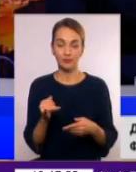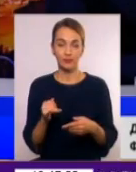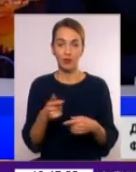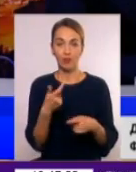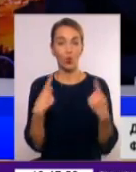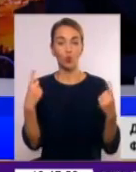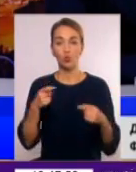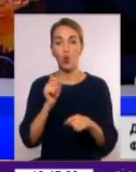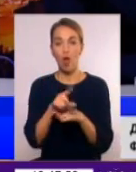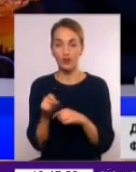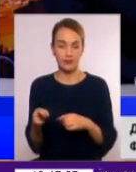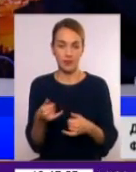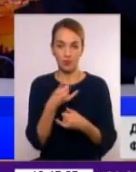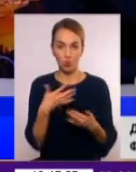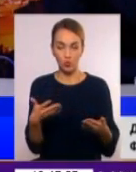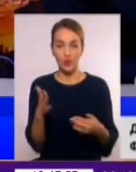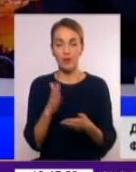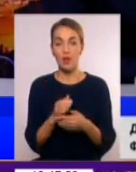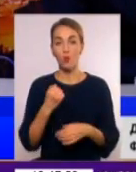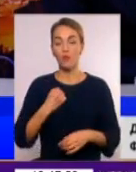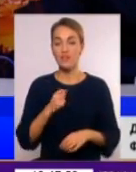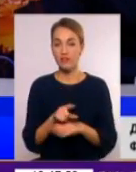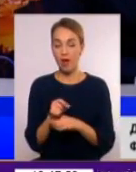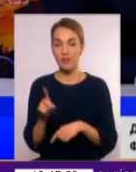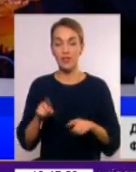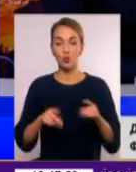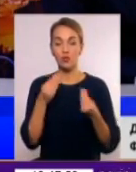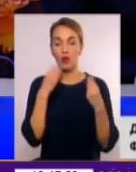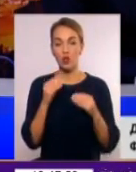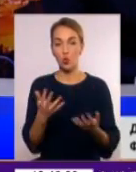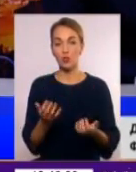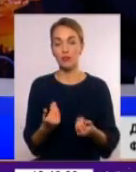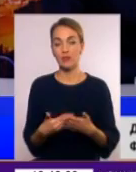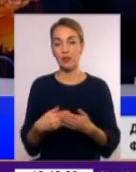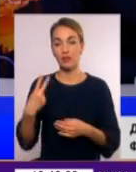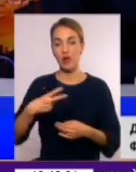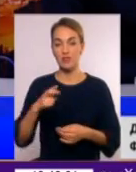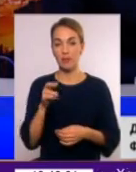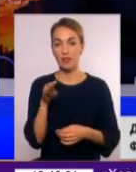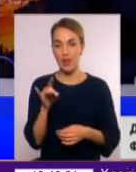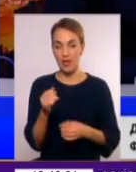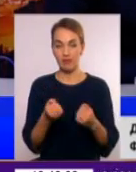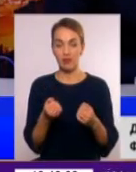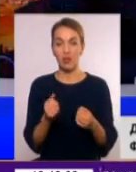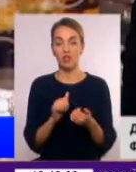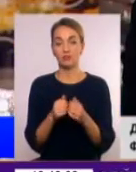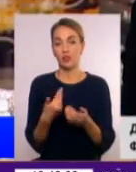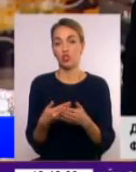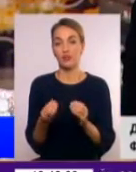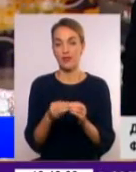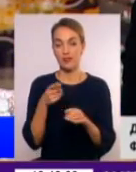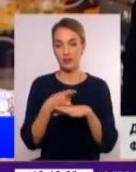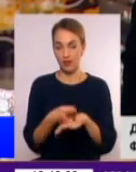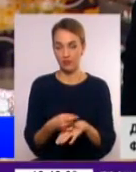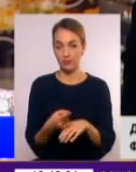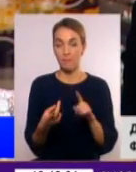замовити більше вони не можуть. Є, крім того, бойові завдання. Іноді краще там отримати, наприклад, 20 БТРів, ніж, наприклад, 10 танків. Це перший момент. Другий